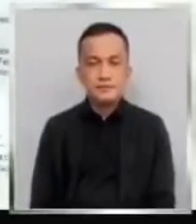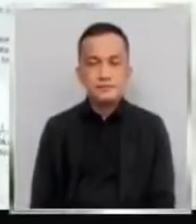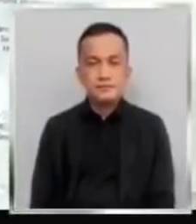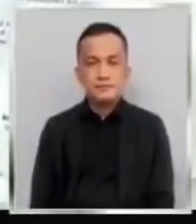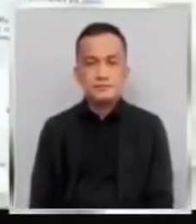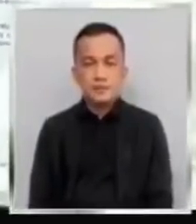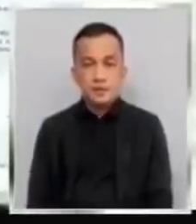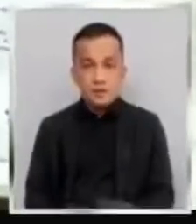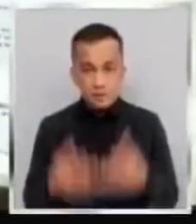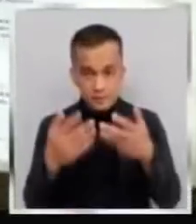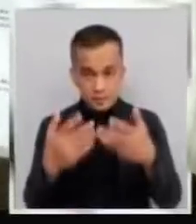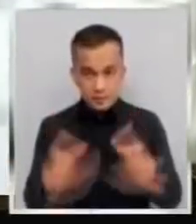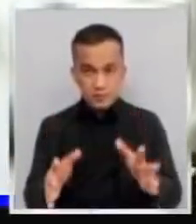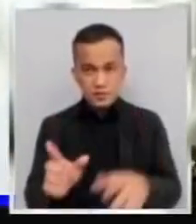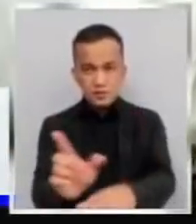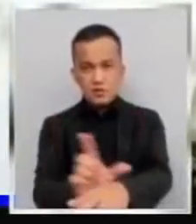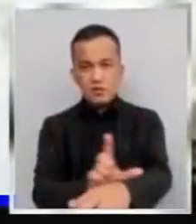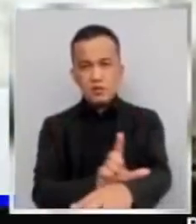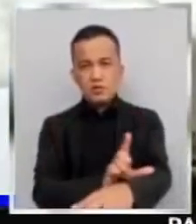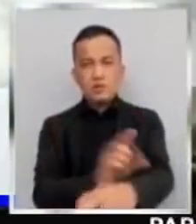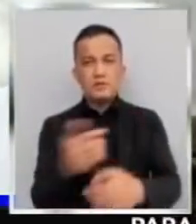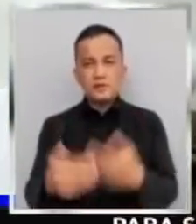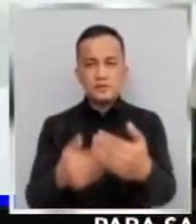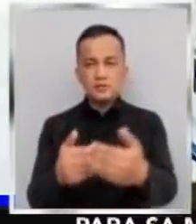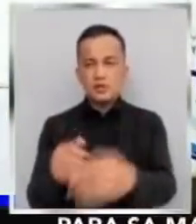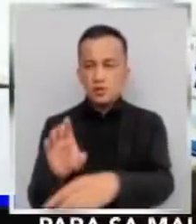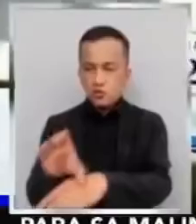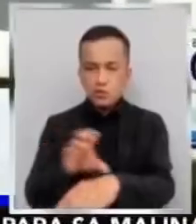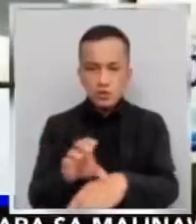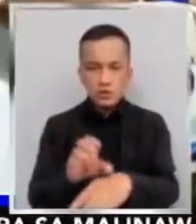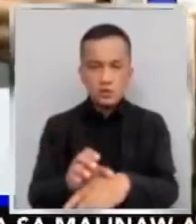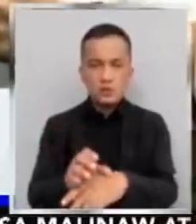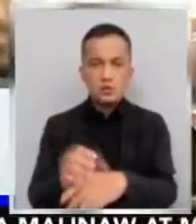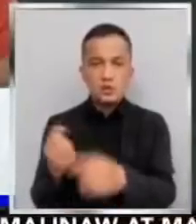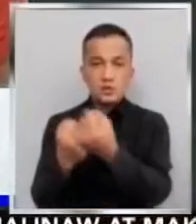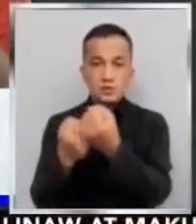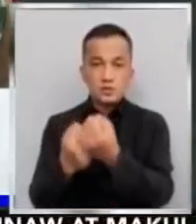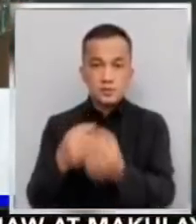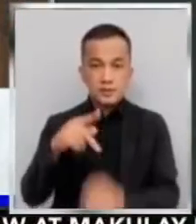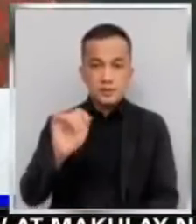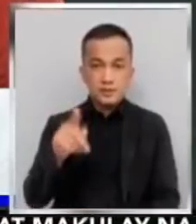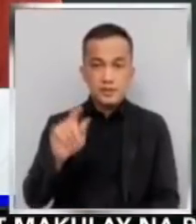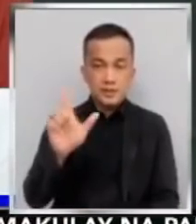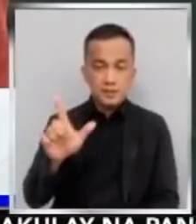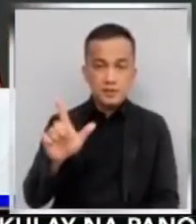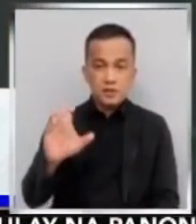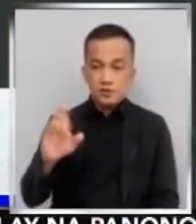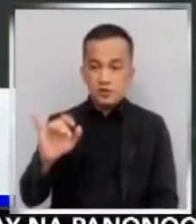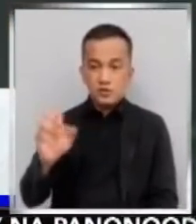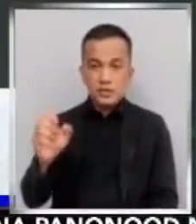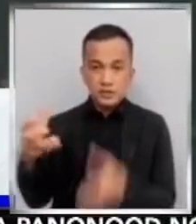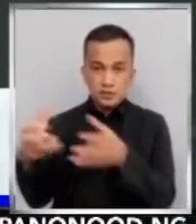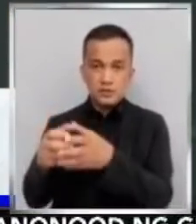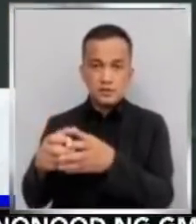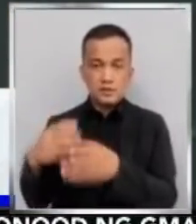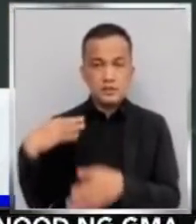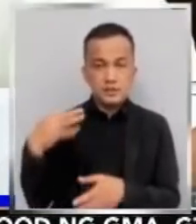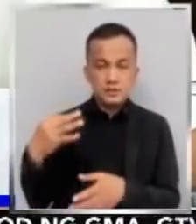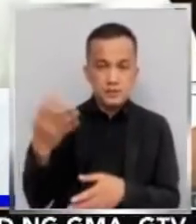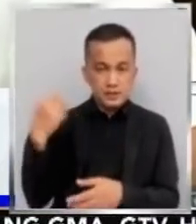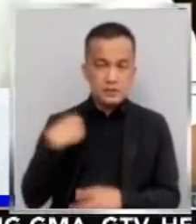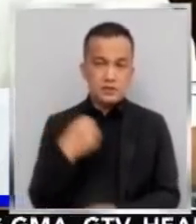Matapos daw ang mahabang proseso at konsultasyon, inendorso ng PDP Laban Cusi faction ang kandidatura ni dating Senador Bongbong